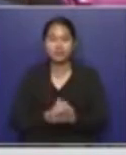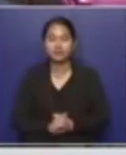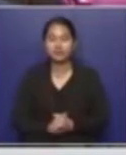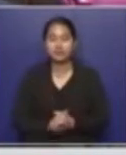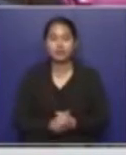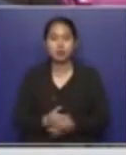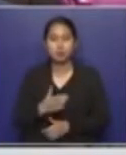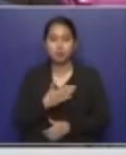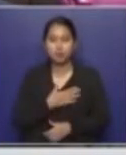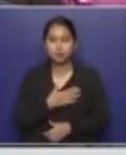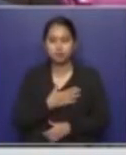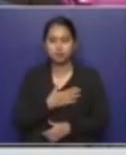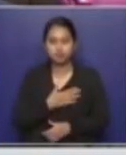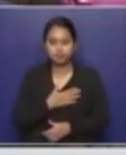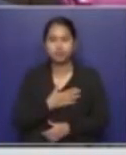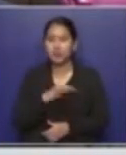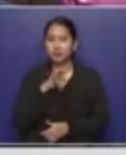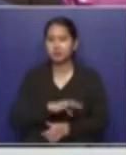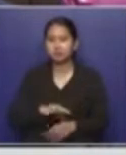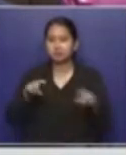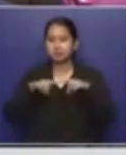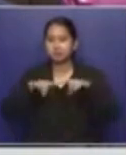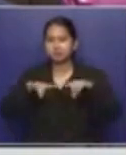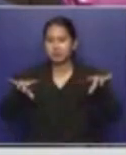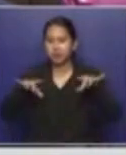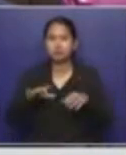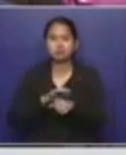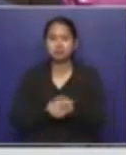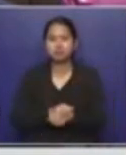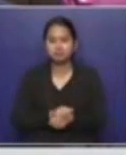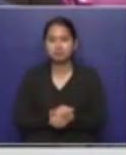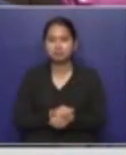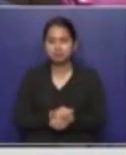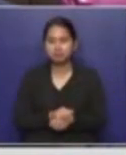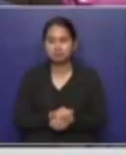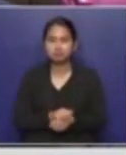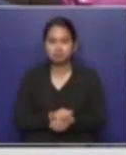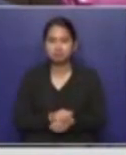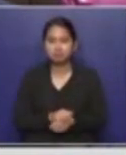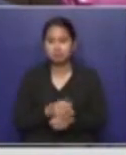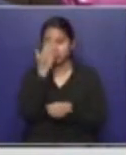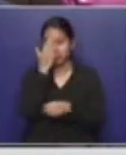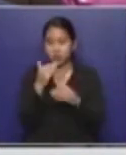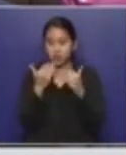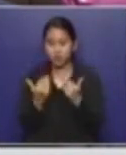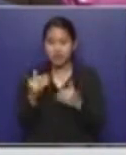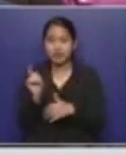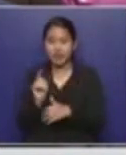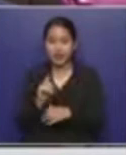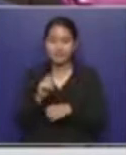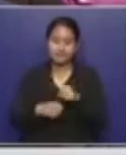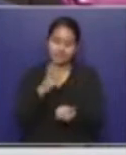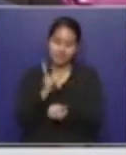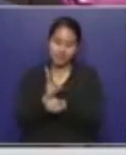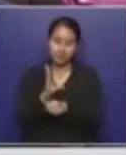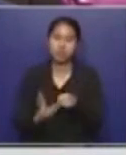ผมมองว่ายังไม่เหมาะสมในบางส่วนกับสถานการณ์ปัจจุบันนะครับที่ผ่านมา 6-7 ปี